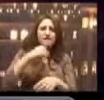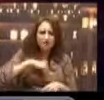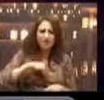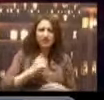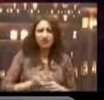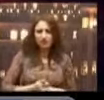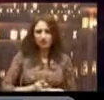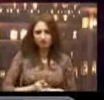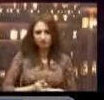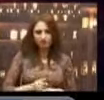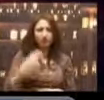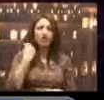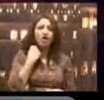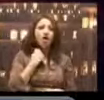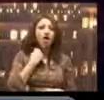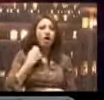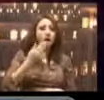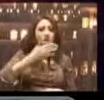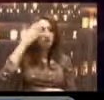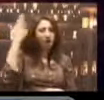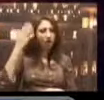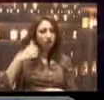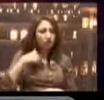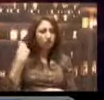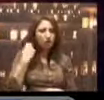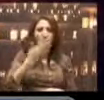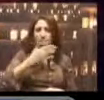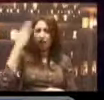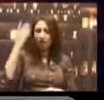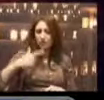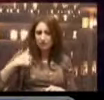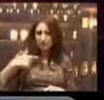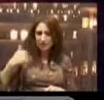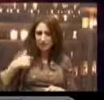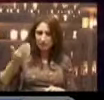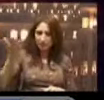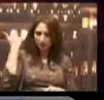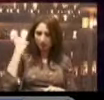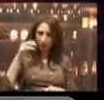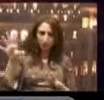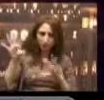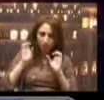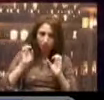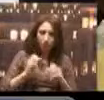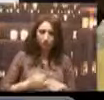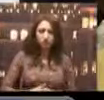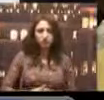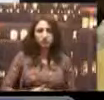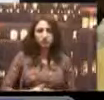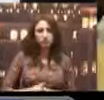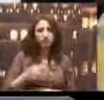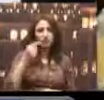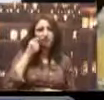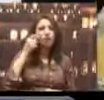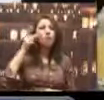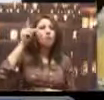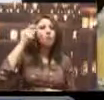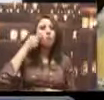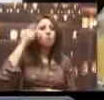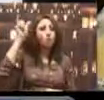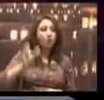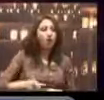ايوه طبعا منهم رقم مجهول في الاخر، دي خبلتني خالص طبعا، دي جننتني يعني. بس برضو شخصيه اكس دي كانت شخصيه مركبه